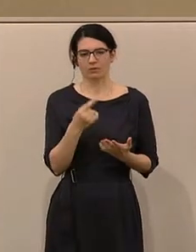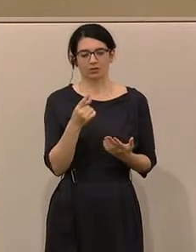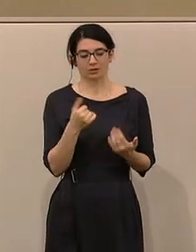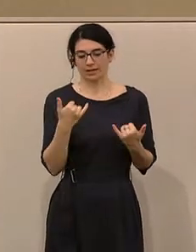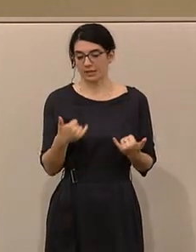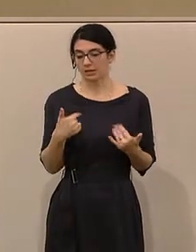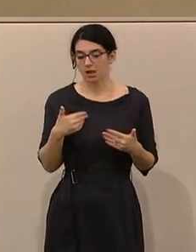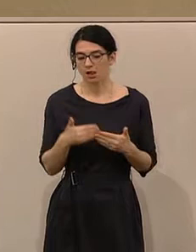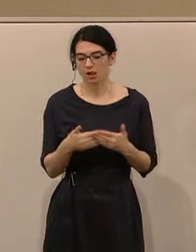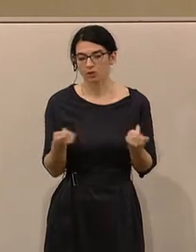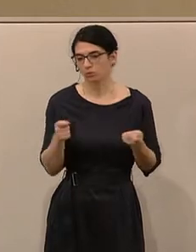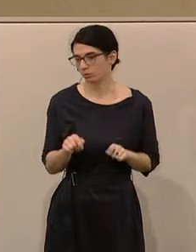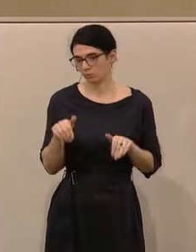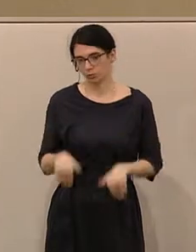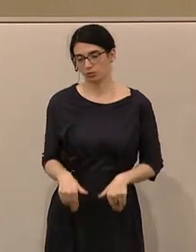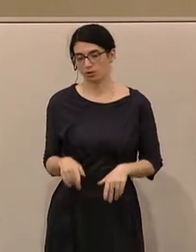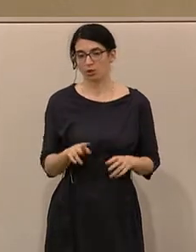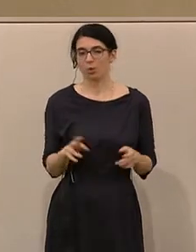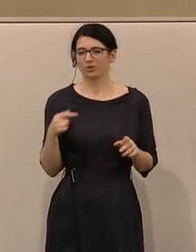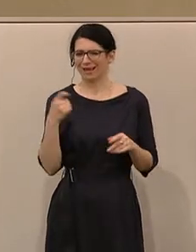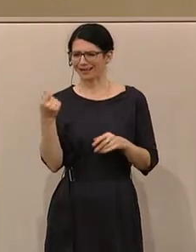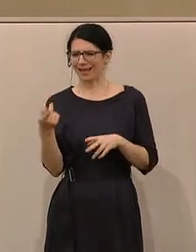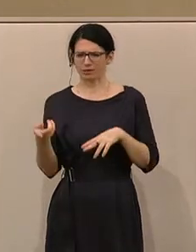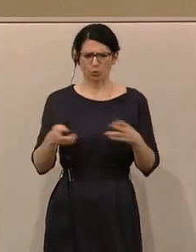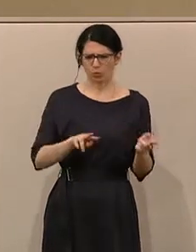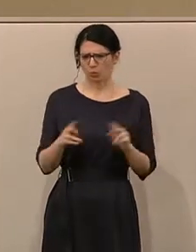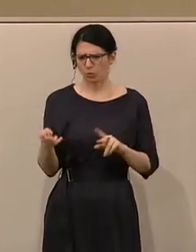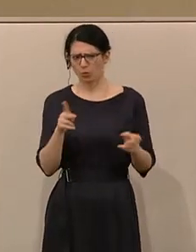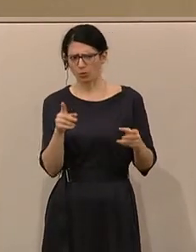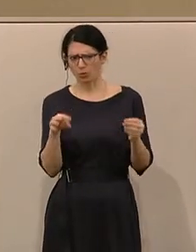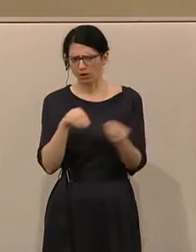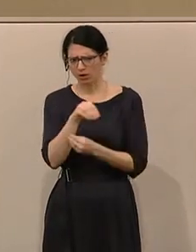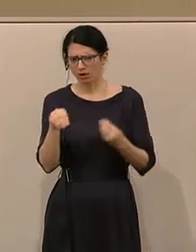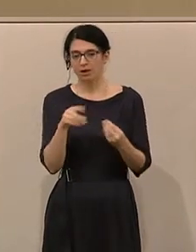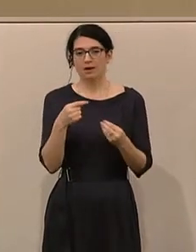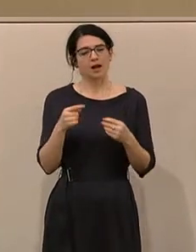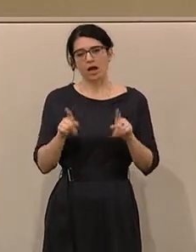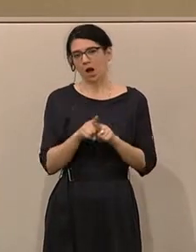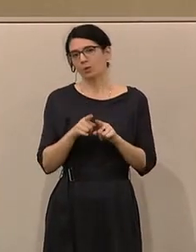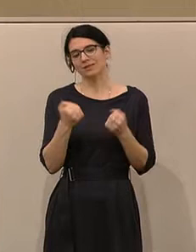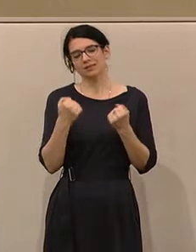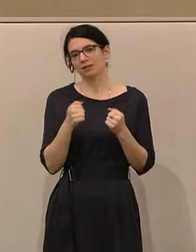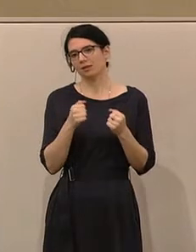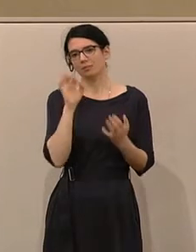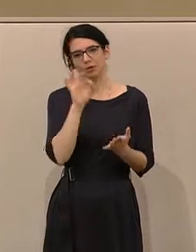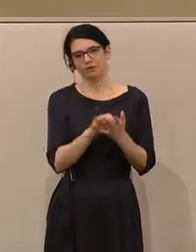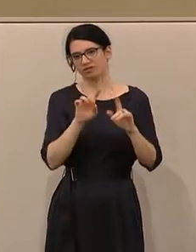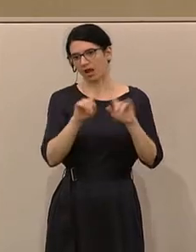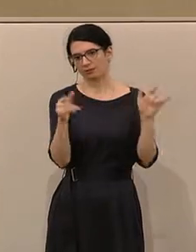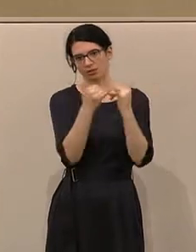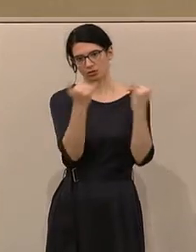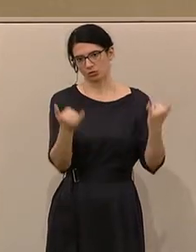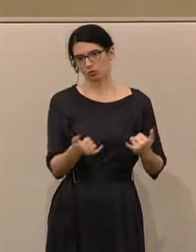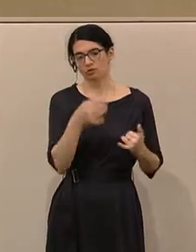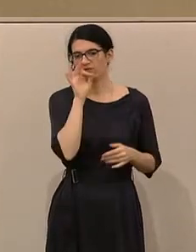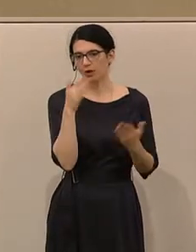Zusperren stehen. Und durch die Umschichtungen es sicherlich auch weitere Fraueneinrichtungen treffen wird. Und das halte ich,